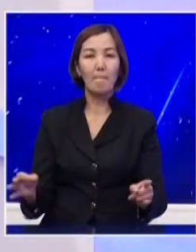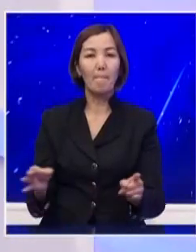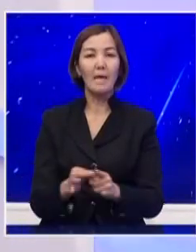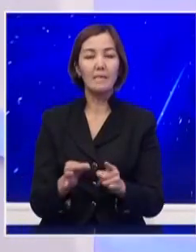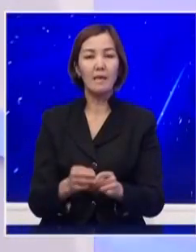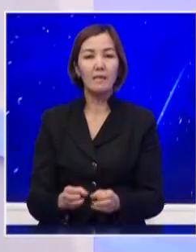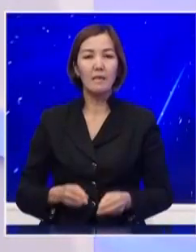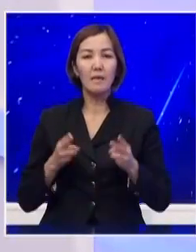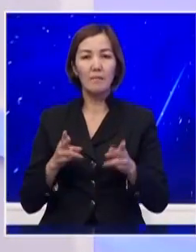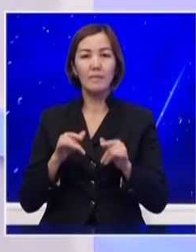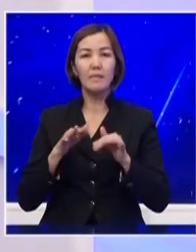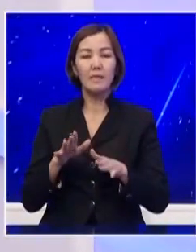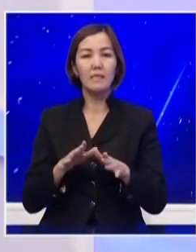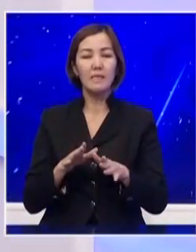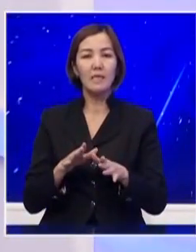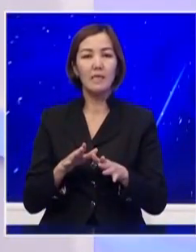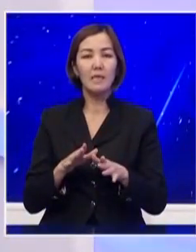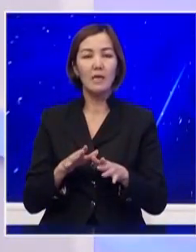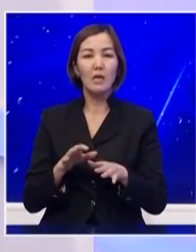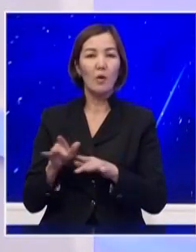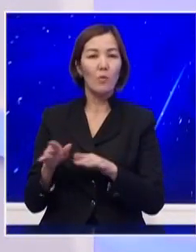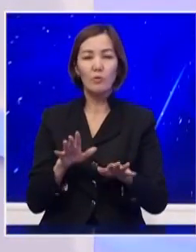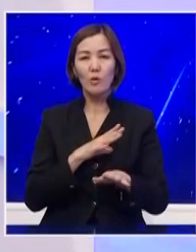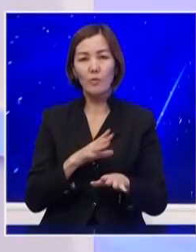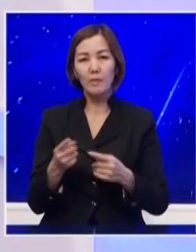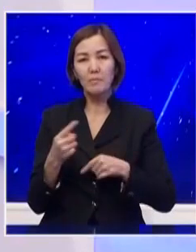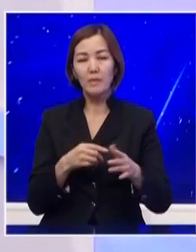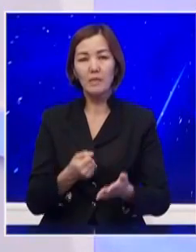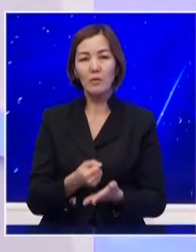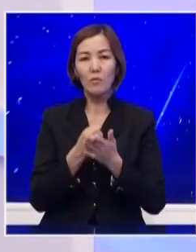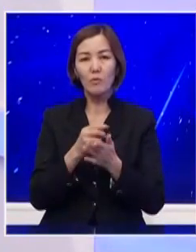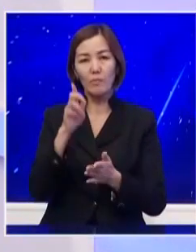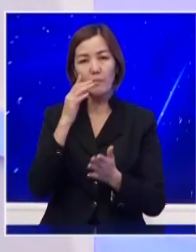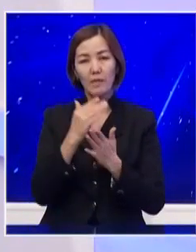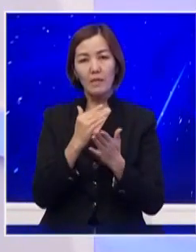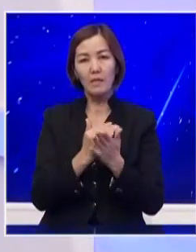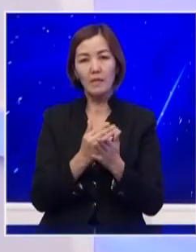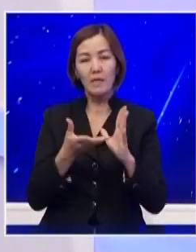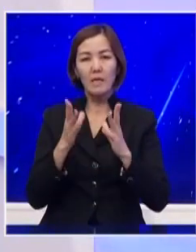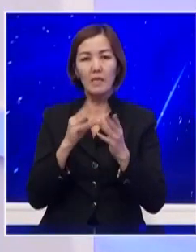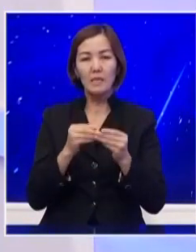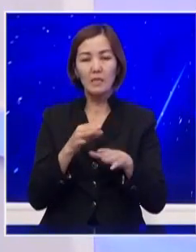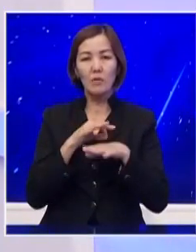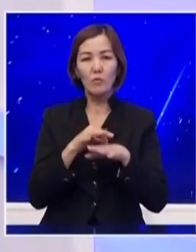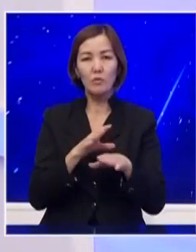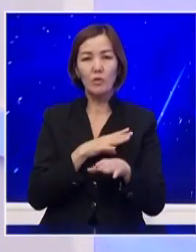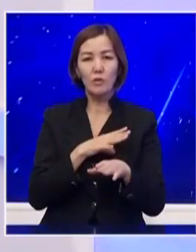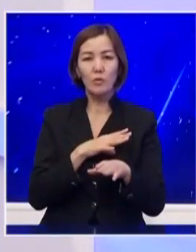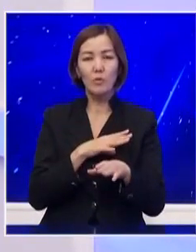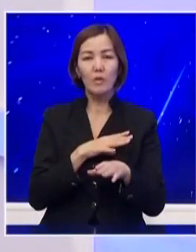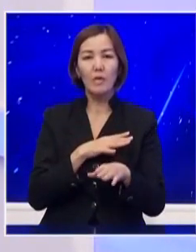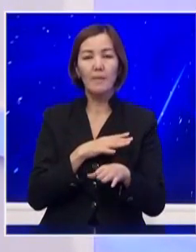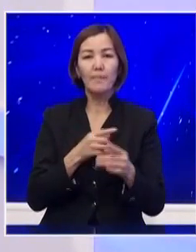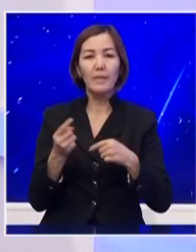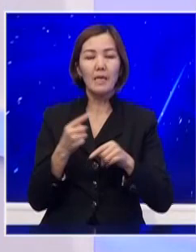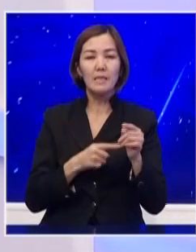Мақсаты қылмыстық істерді қозғау емес, бизнесті қолдау жөніндегі мемлекеттік бағдарламалардың түпкілікті нәтижесіне қол жеткізу. Сонымен